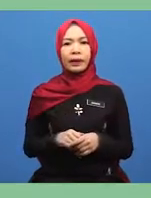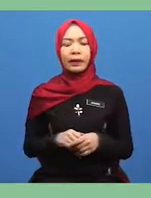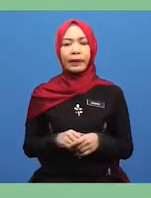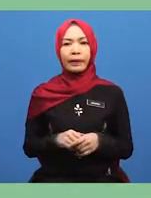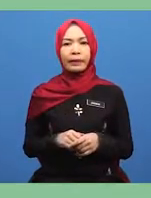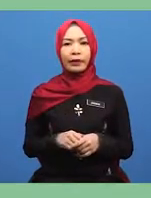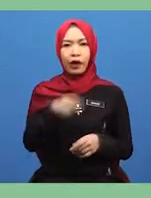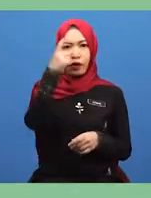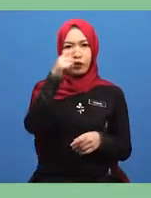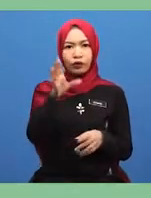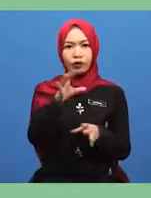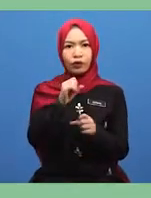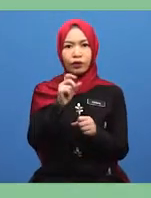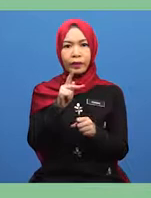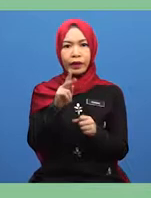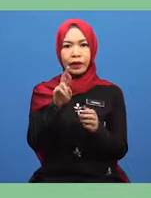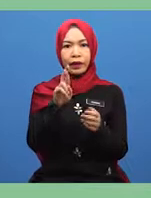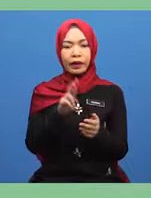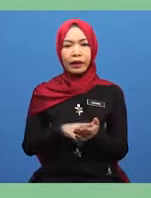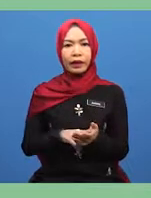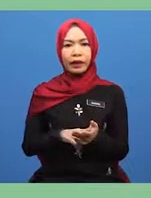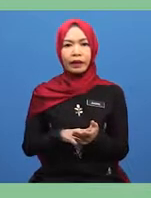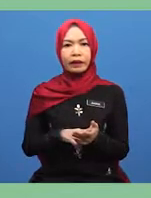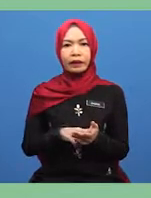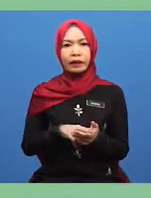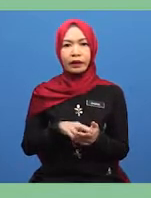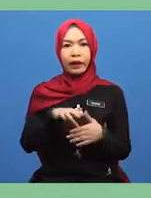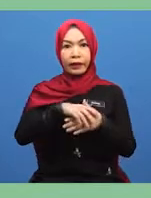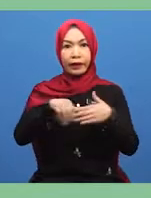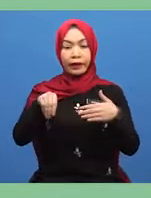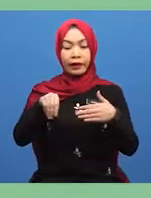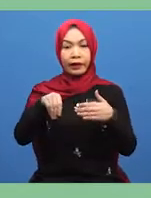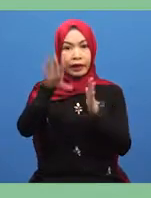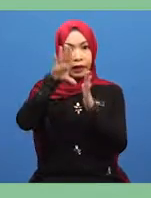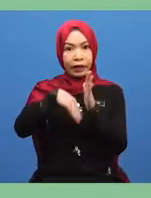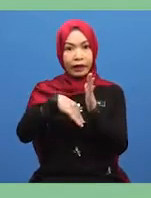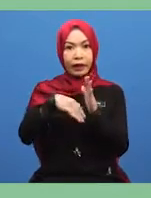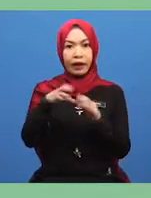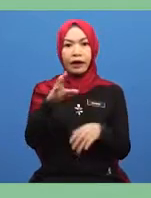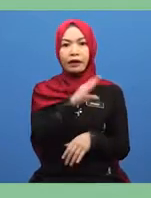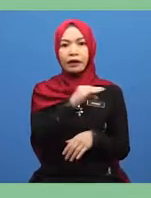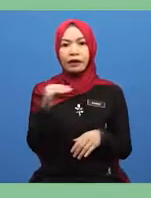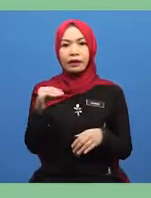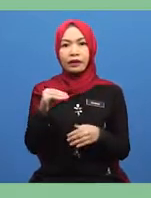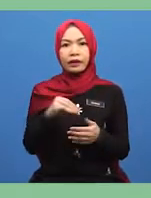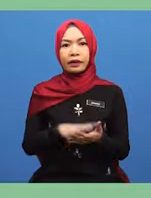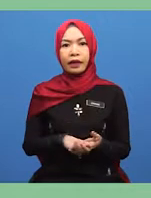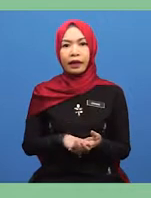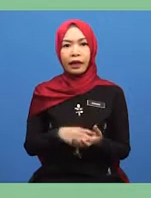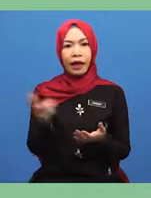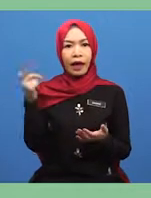RM lebih rendah agar ekspor Malaysia secara relatif lebih murah daripada harga